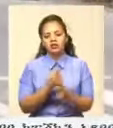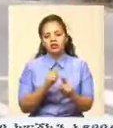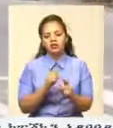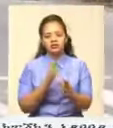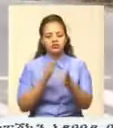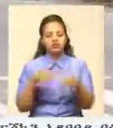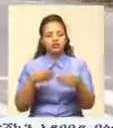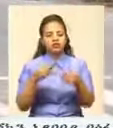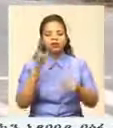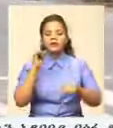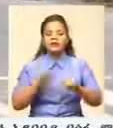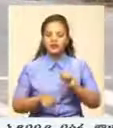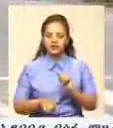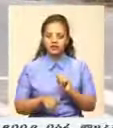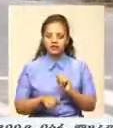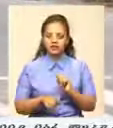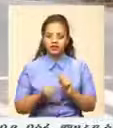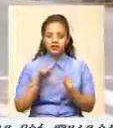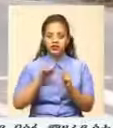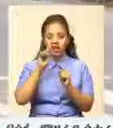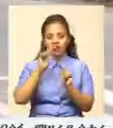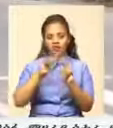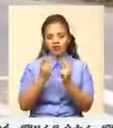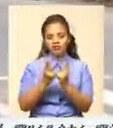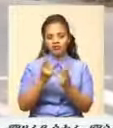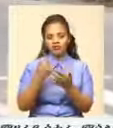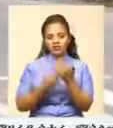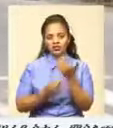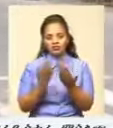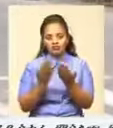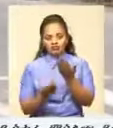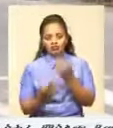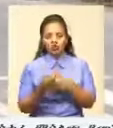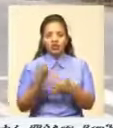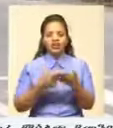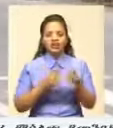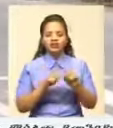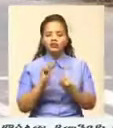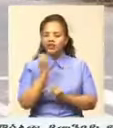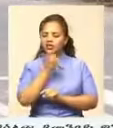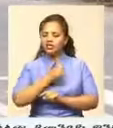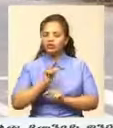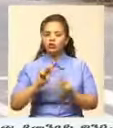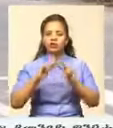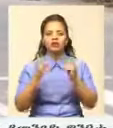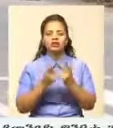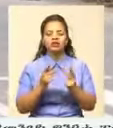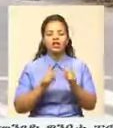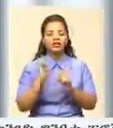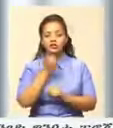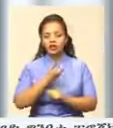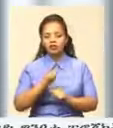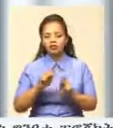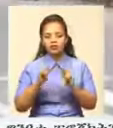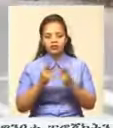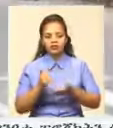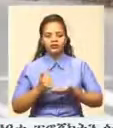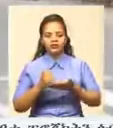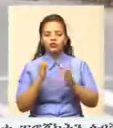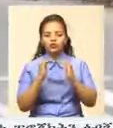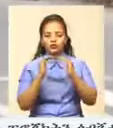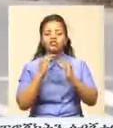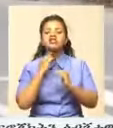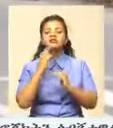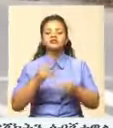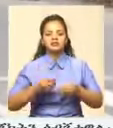ተሰልፈው ሊሰጡበት የማይችሉ ወዳን ፓርቲ ያጋደለ እንደነበረ ገልጸውልን ይሄኛው ግን ማንኛውም ፓርቲ የትኛውም ፓርቲ ደጋፊዎች እኩል